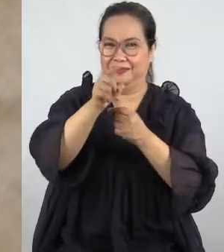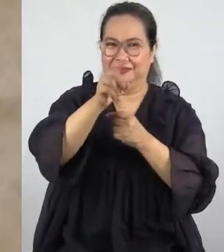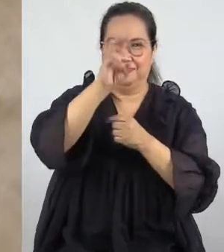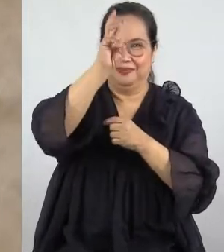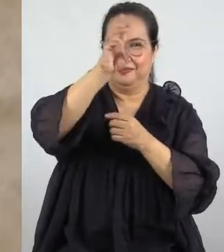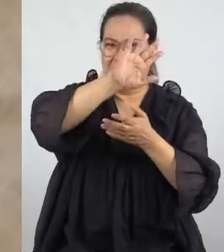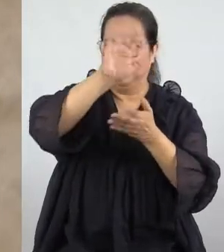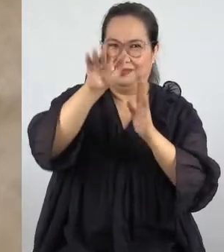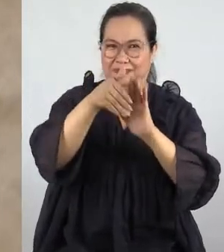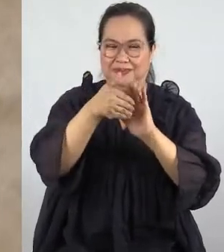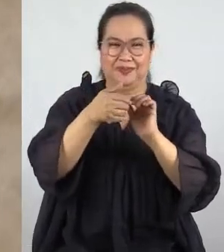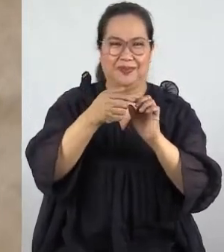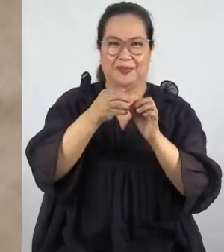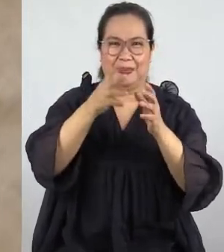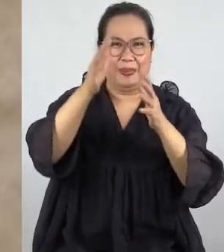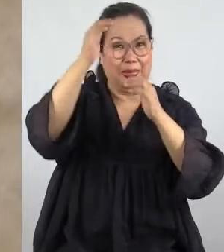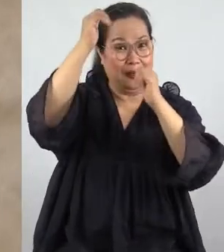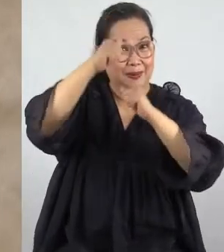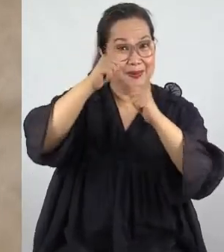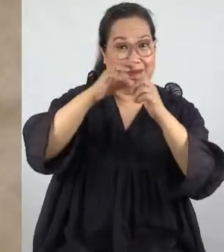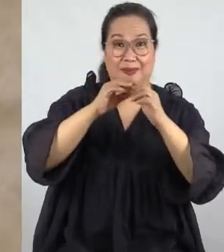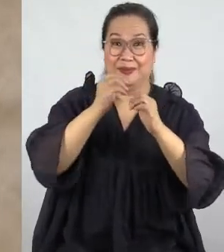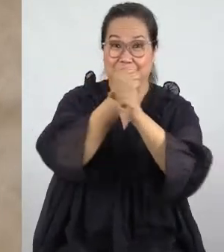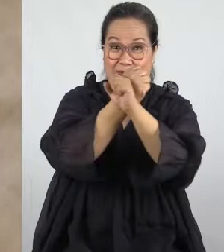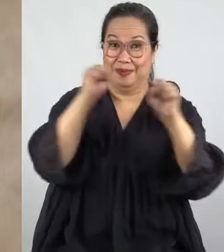ng assurance of salvation. Yun ang sinasabi niya.